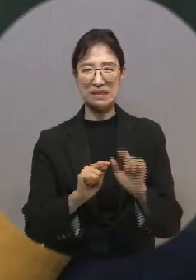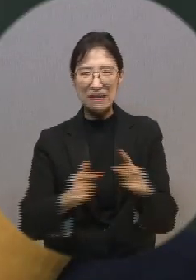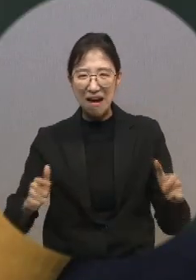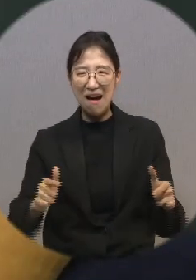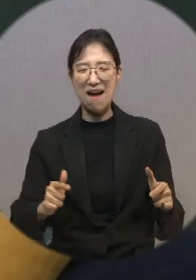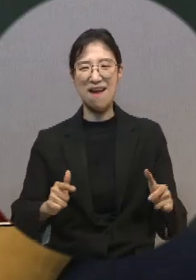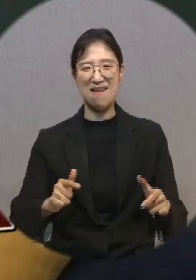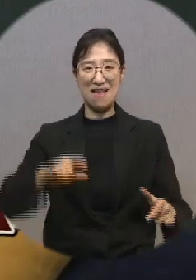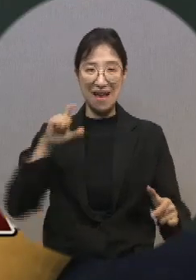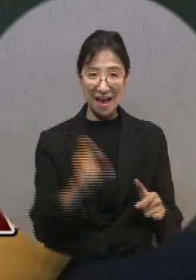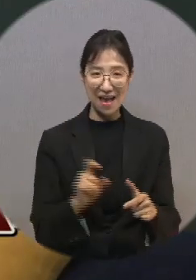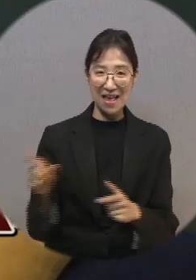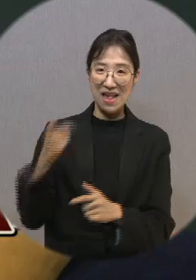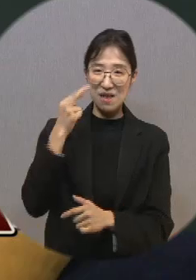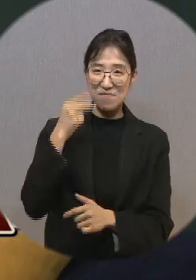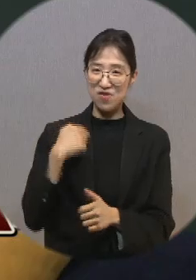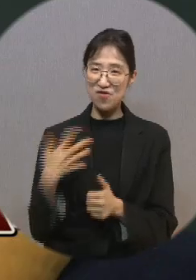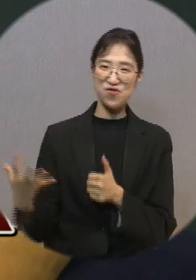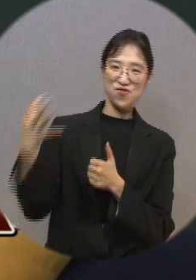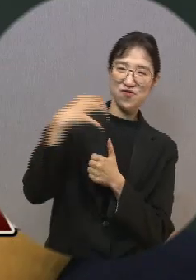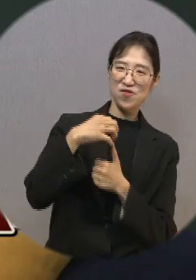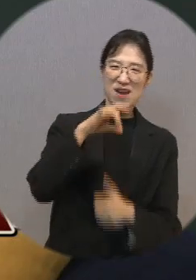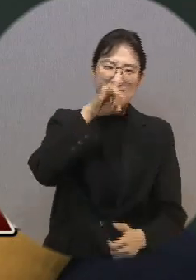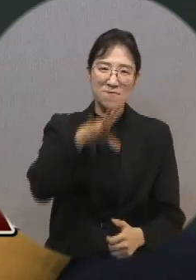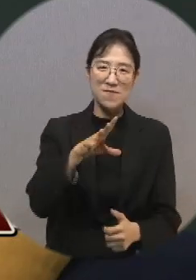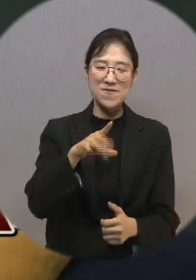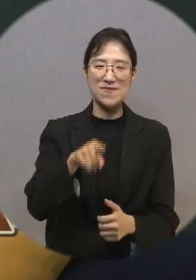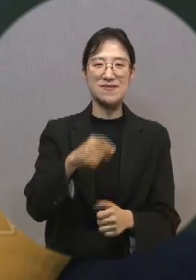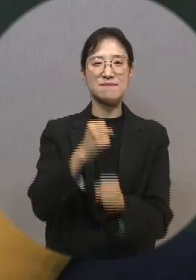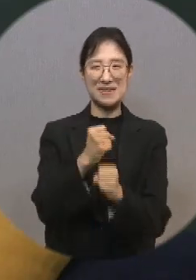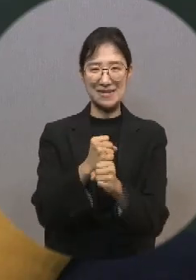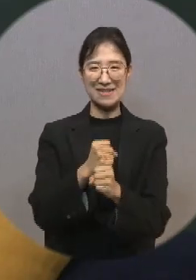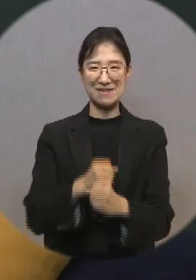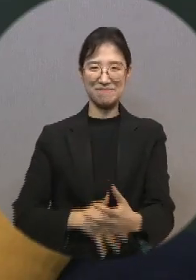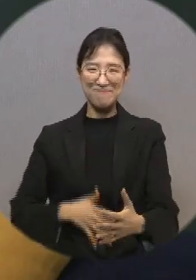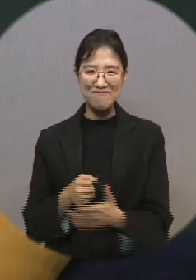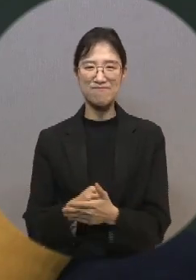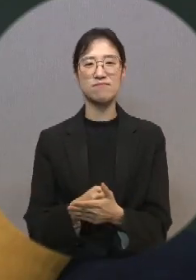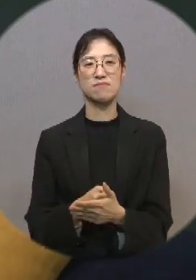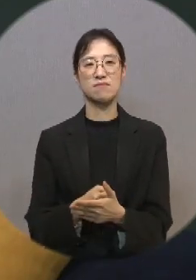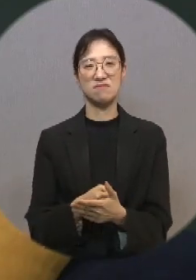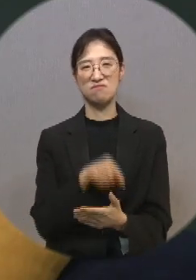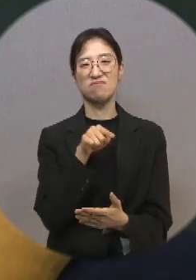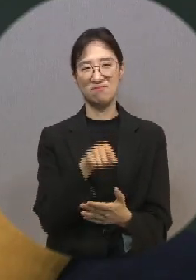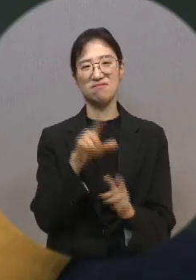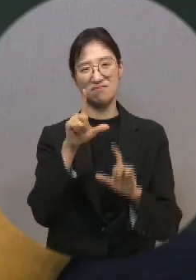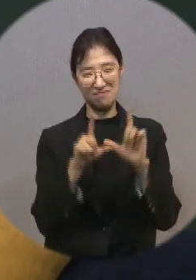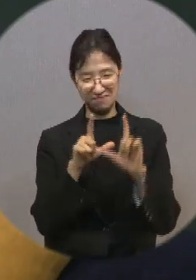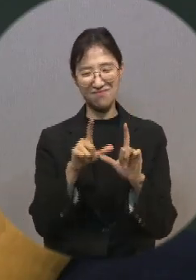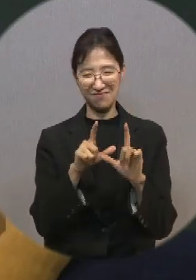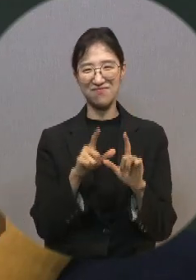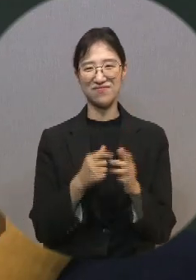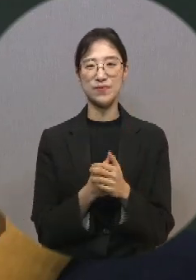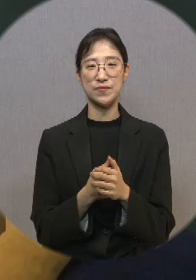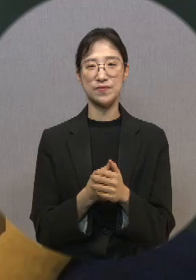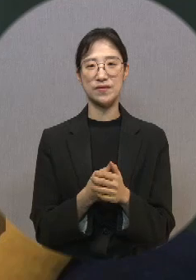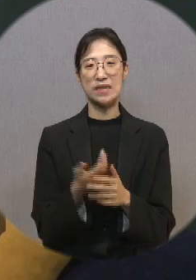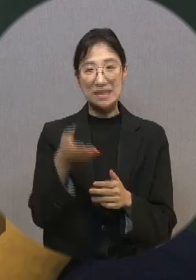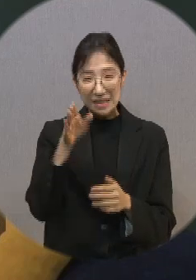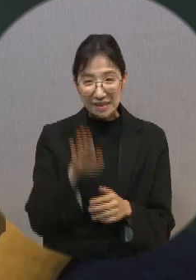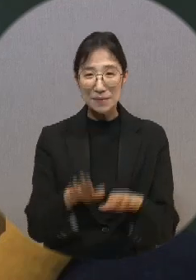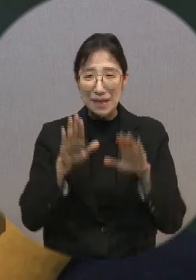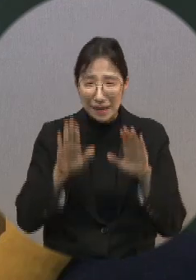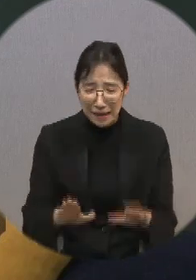강화하면서 미국이 자신을 함부로 못하게 하겠다. 이런 이제 강한 이제 굳은 의지 뭐 이런 것들을 좀 하나 세운 게 있고 그럼에도